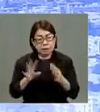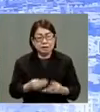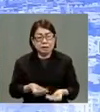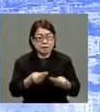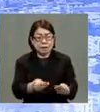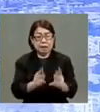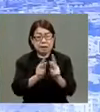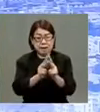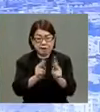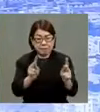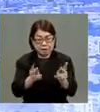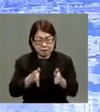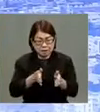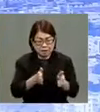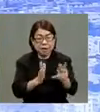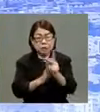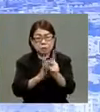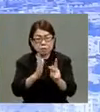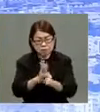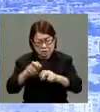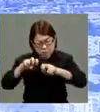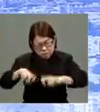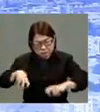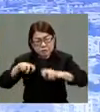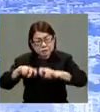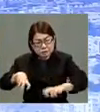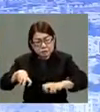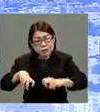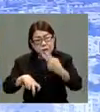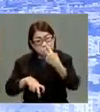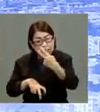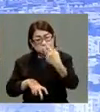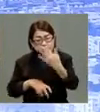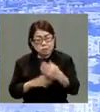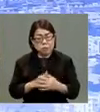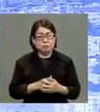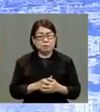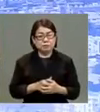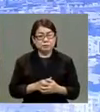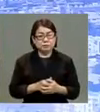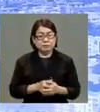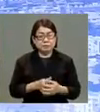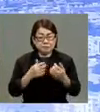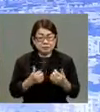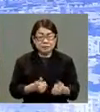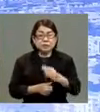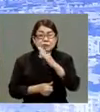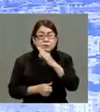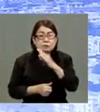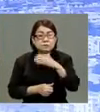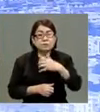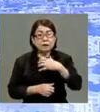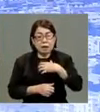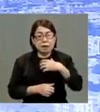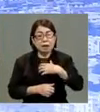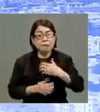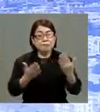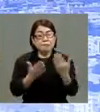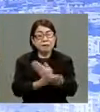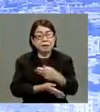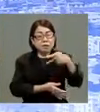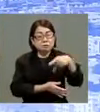กรรมการชุดทางด้านกฎหมายนะครับไปศึกษาดูนะครับก็พบว่าถ้าจะมีการที่จะต้องมีการปรับเปลี่ยนเนี่ย